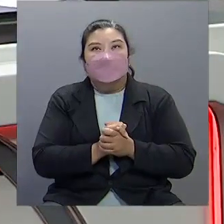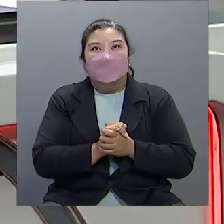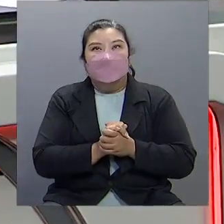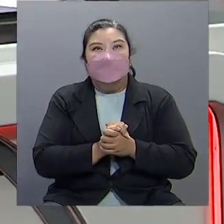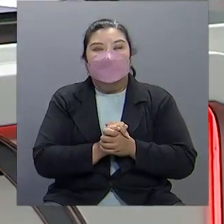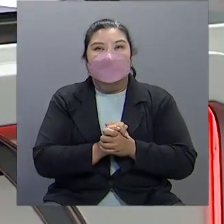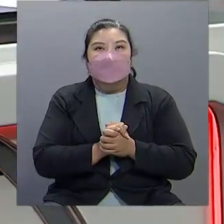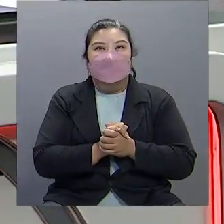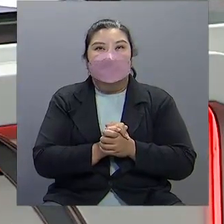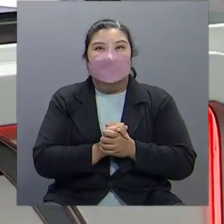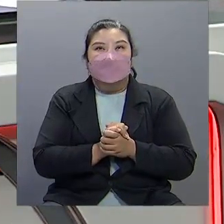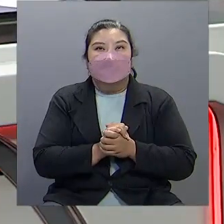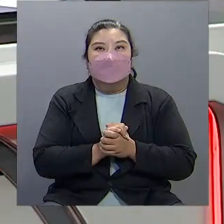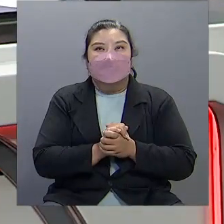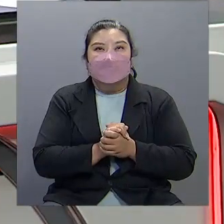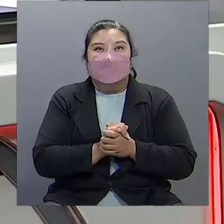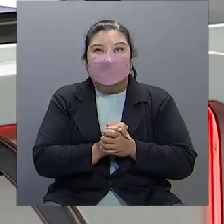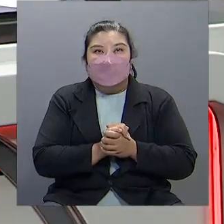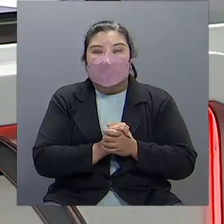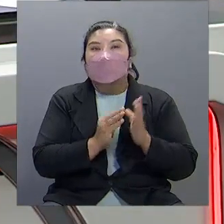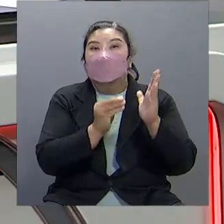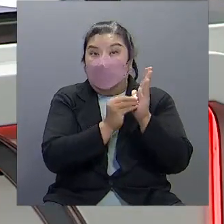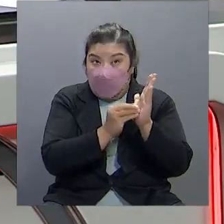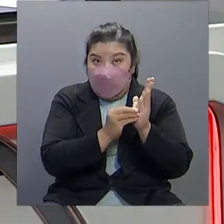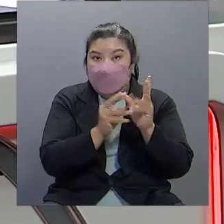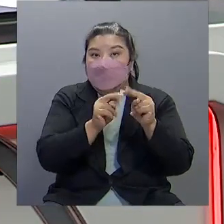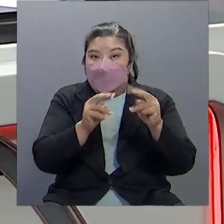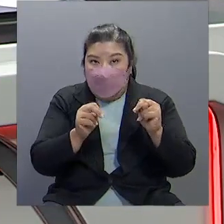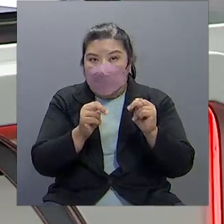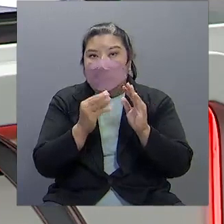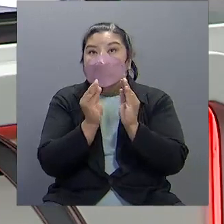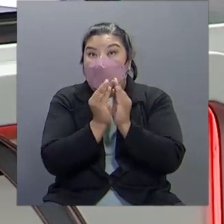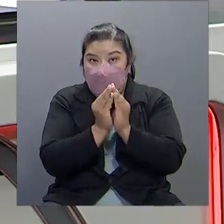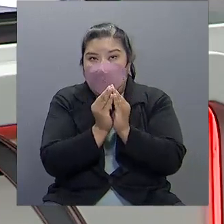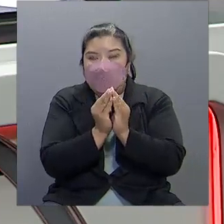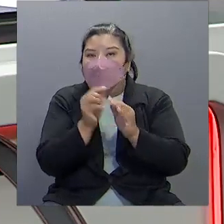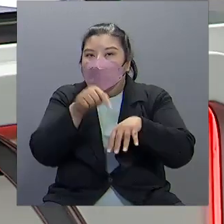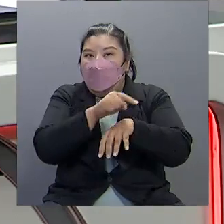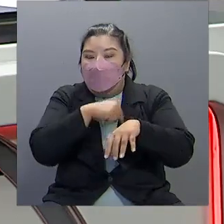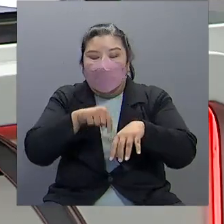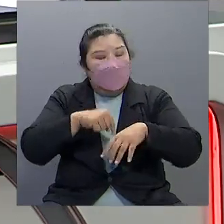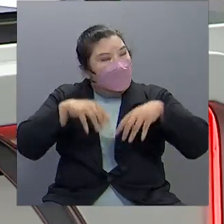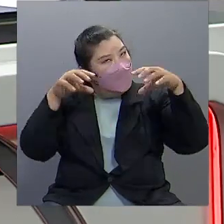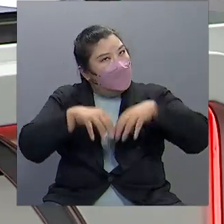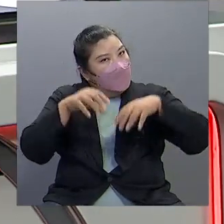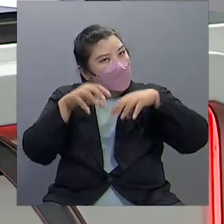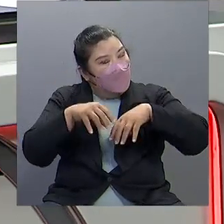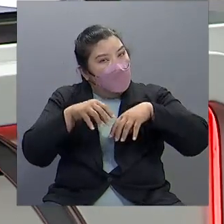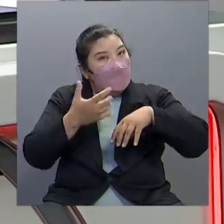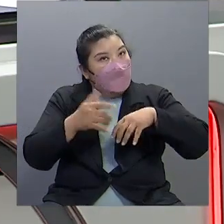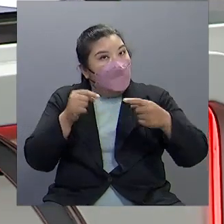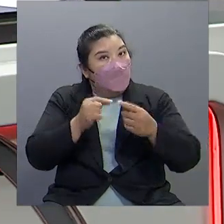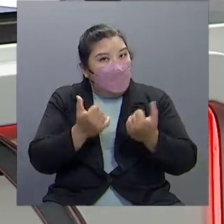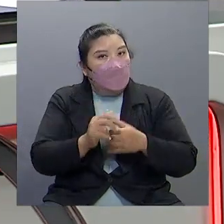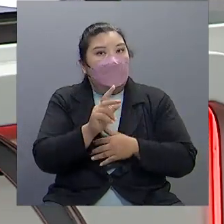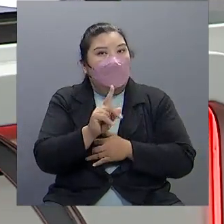ถ้าดูเฉพาะพื้นที่กรุงเทพปริมณฑลก็เรียกได้ว่าฝนมาตามนัดเลยนะคะแล้วก็มาประจวบเหมาะกับช่วงที่กนช.เนี่ยเตือนกันไว้ก่อนหน้